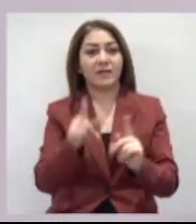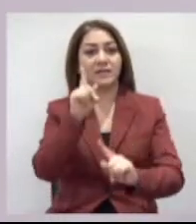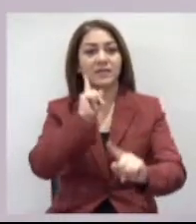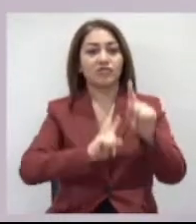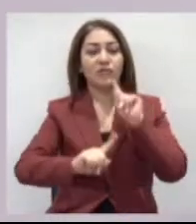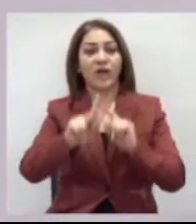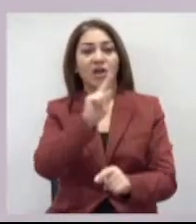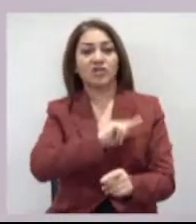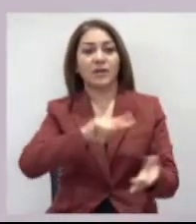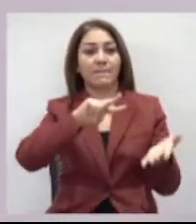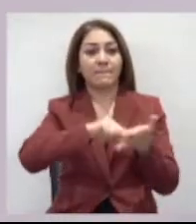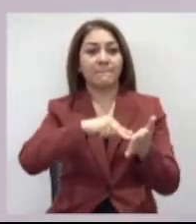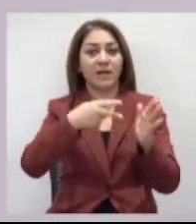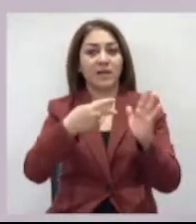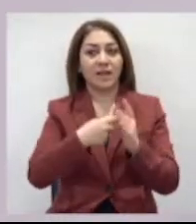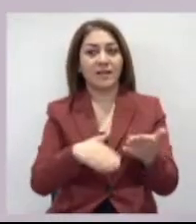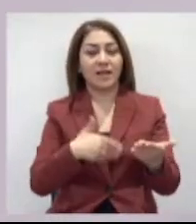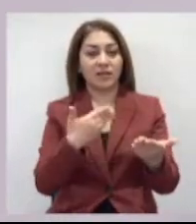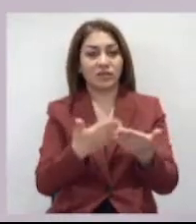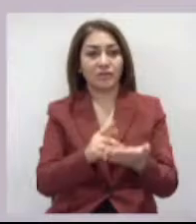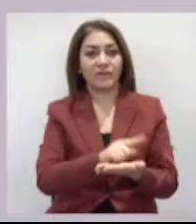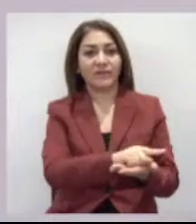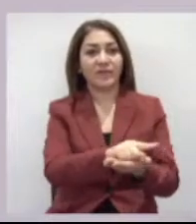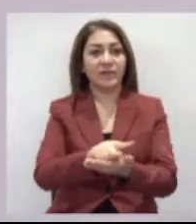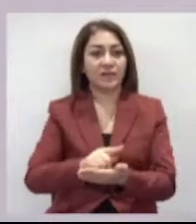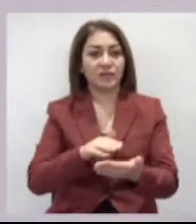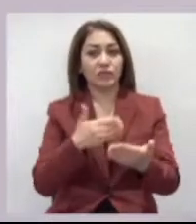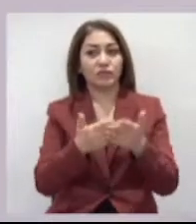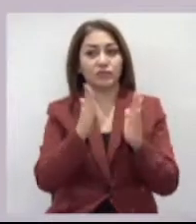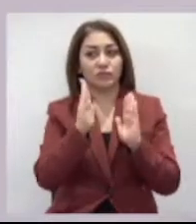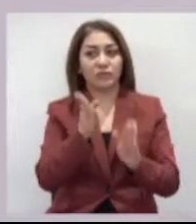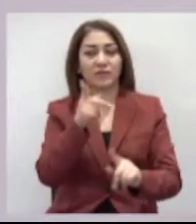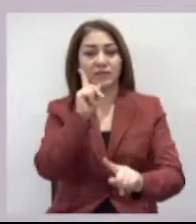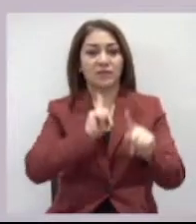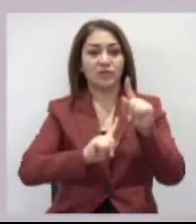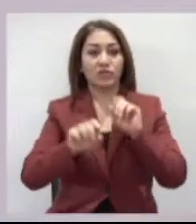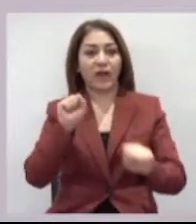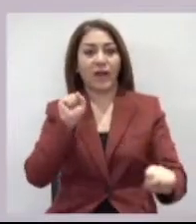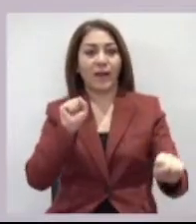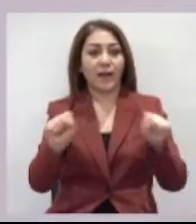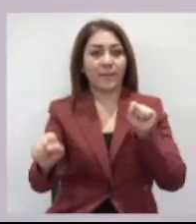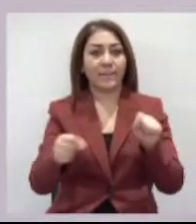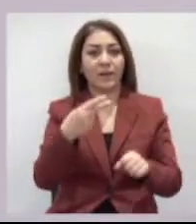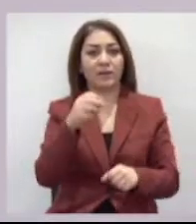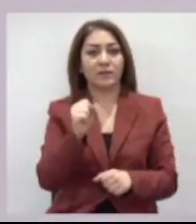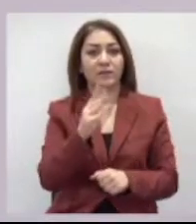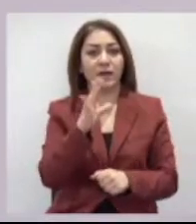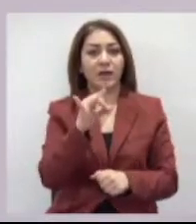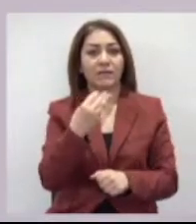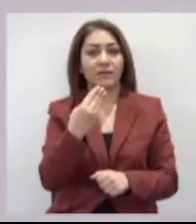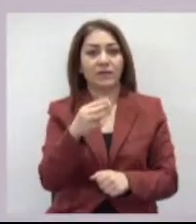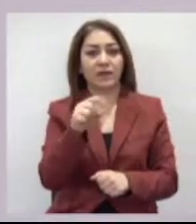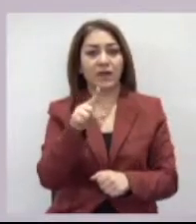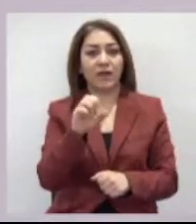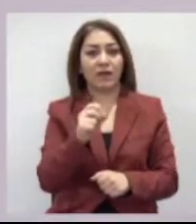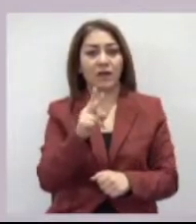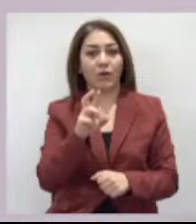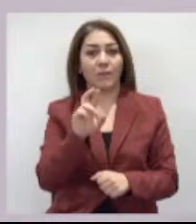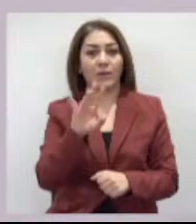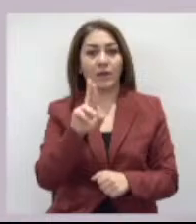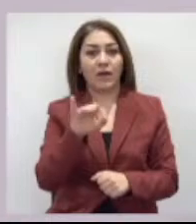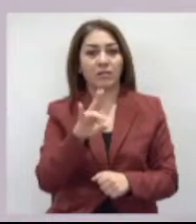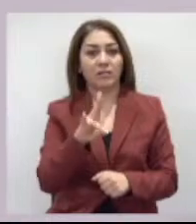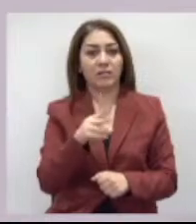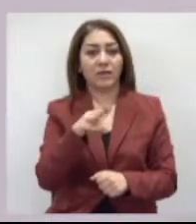աշխատանքների պլանի նախագծի ներկայացում եւ քննարկում, որը կներկայացնի հանձնաժողովի համակարգող Դավիթ Հակոբյանը։ Տիկին